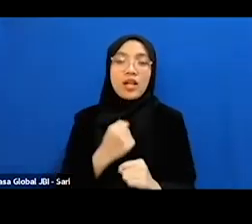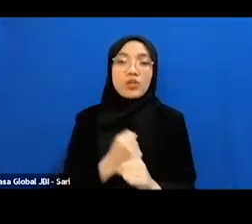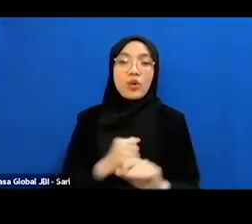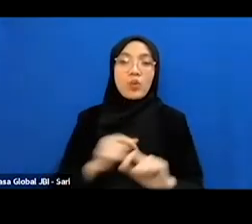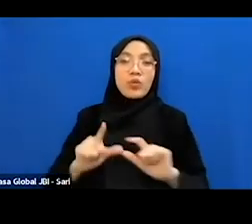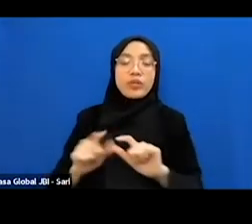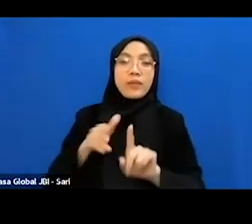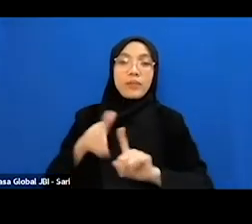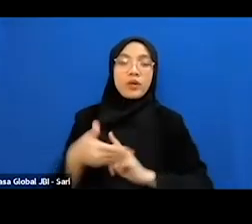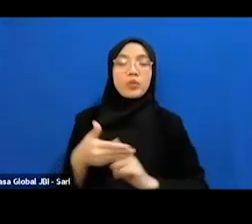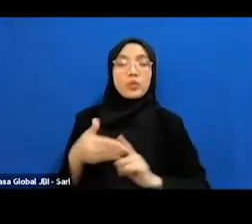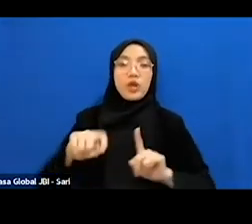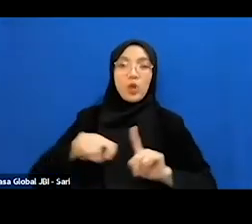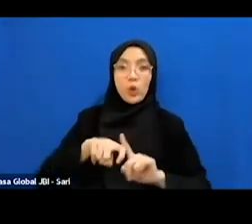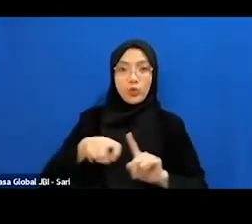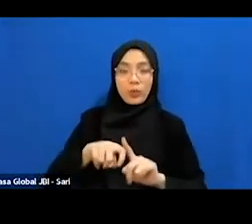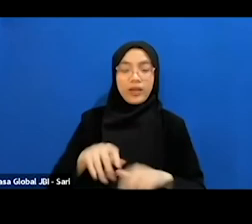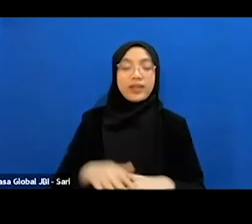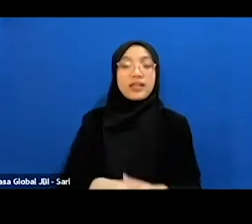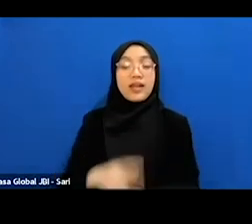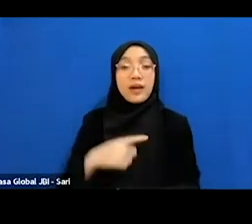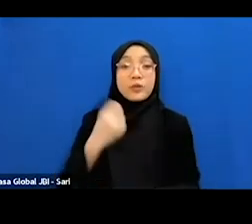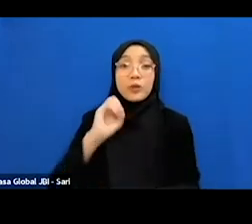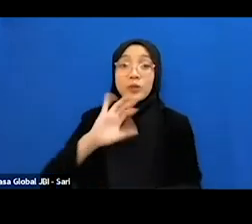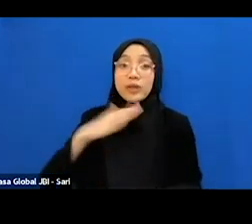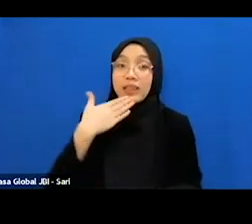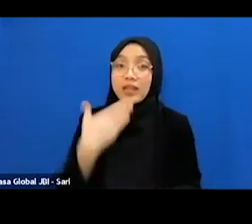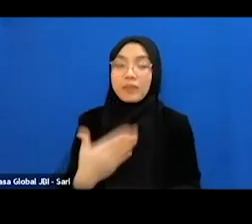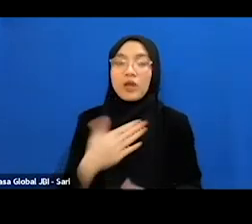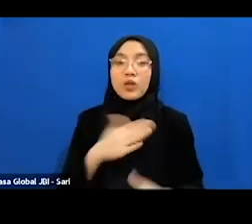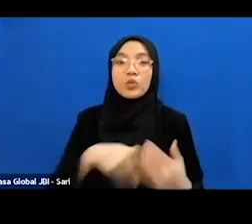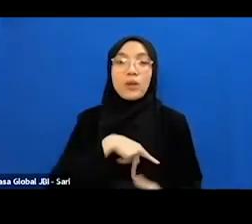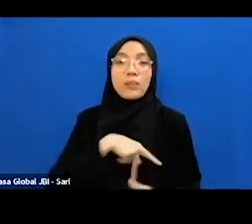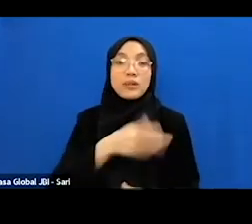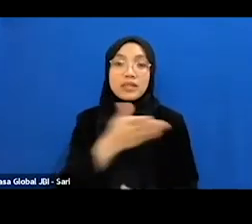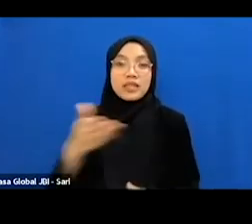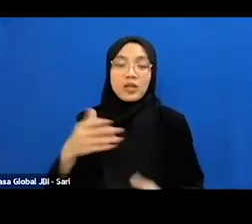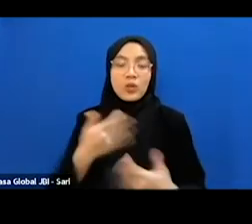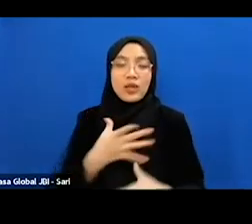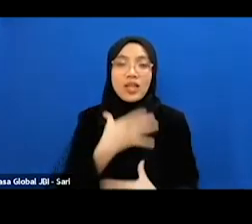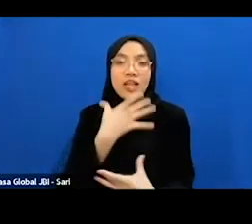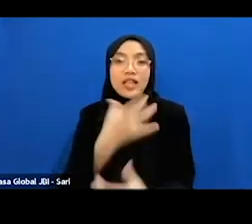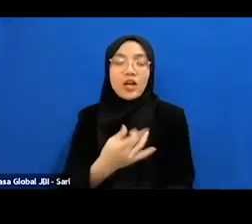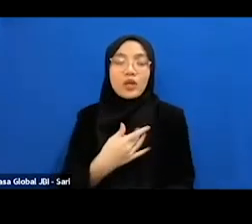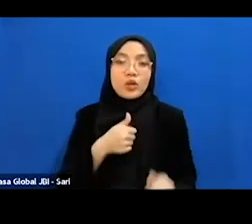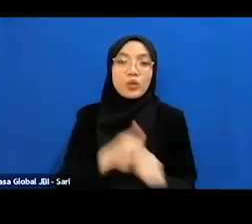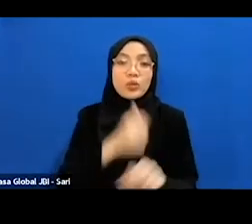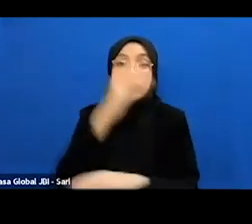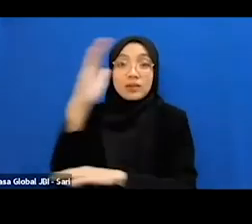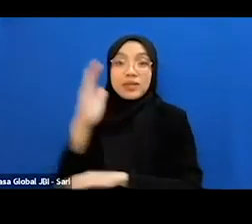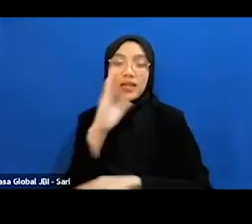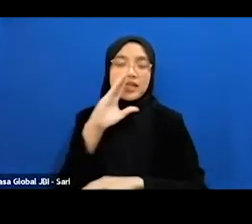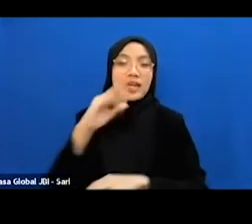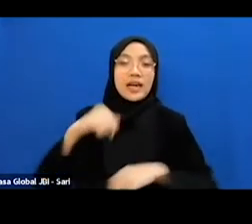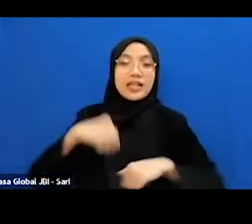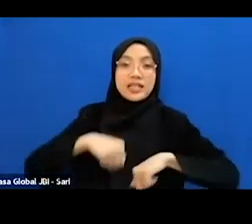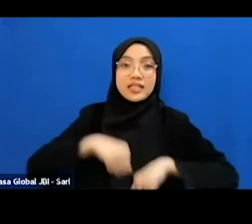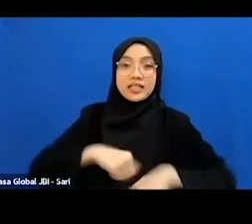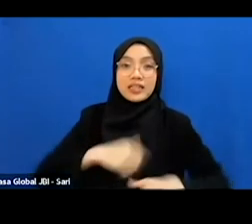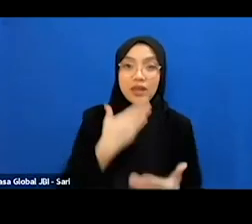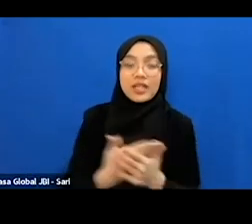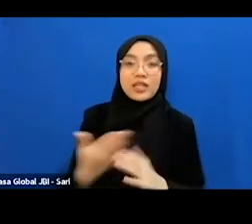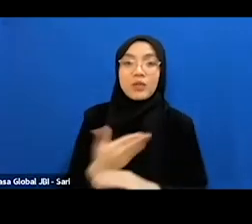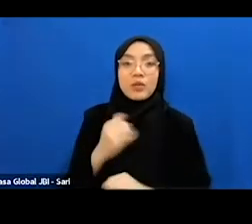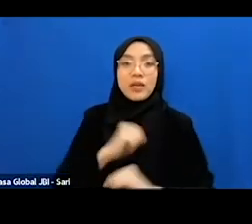perlindungan konsumen kedepannya Terima kasih juga kepada para peserta yang telah antusias mengikuti webinar hari ini dan sebelum